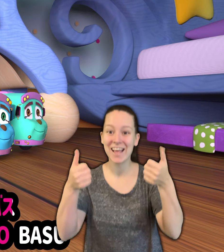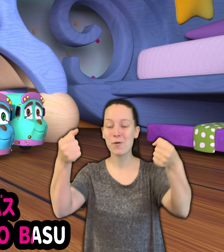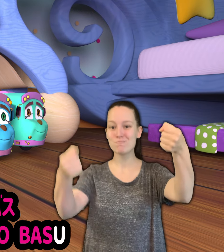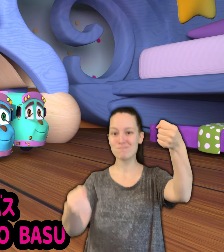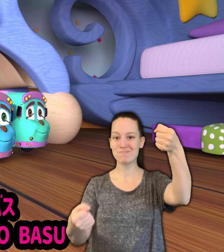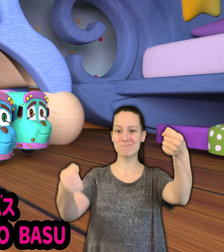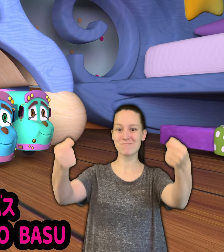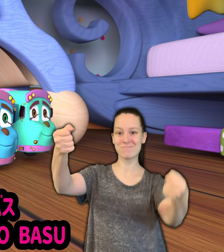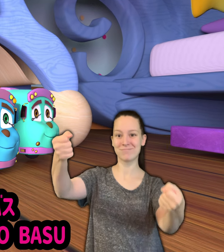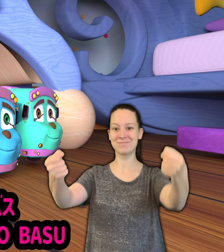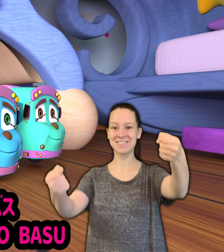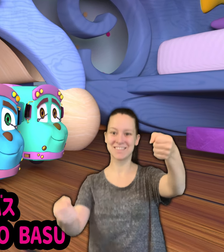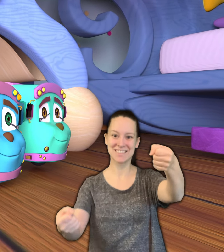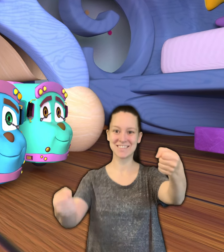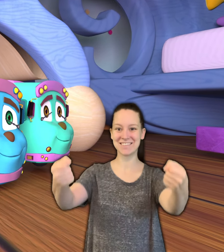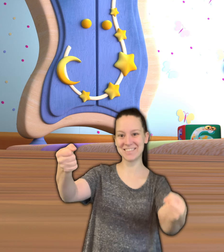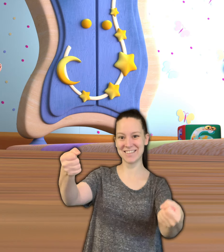の